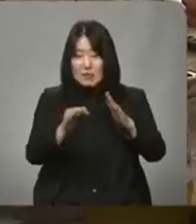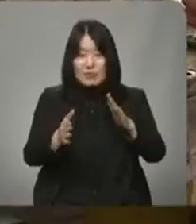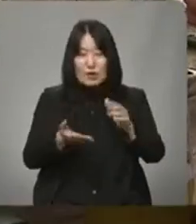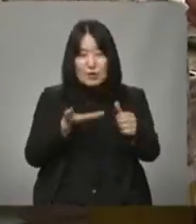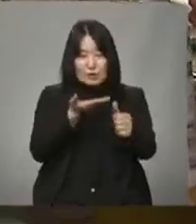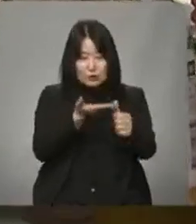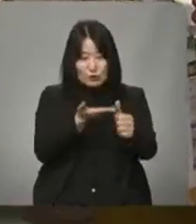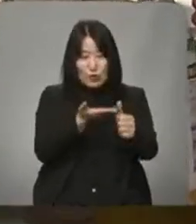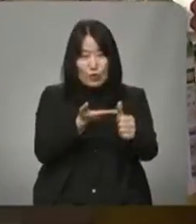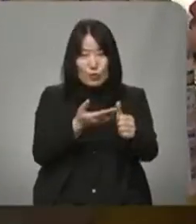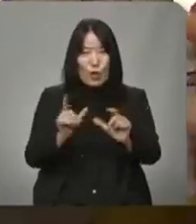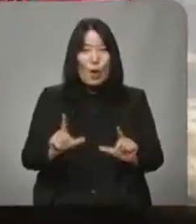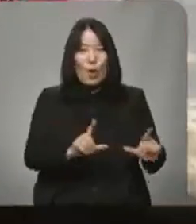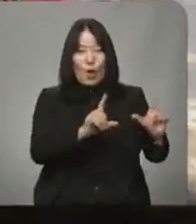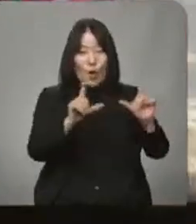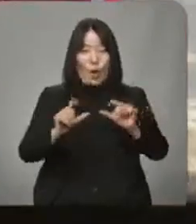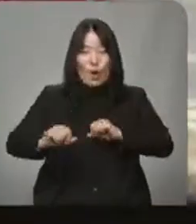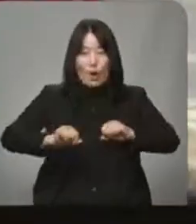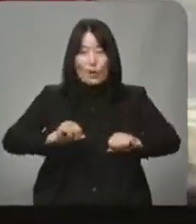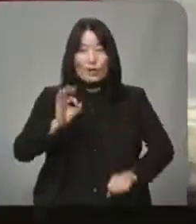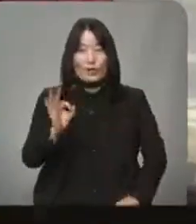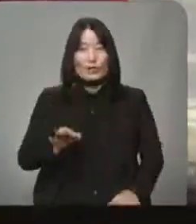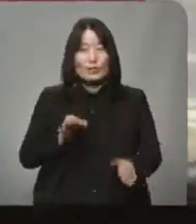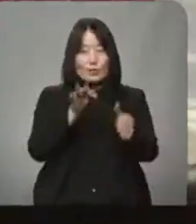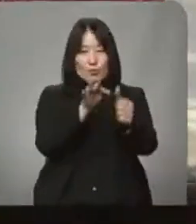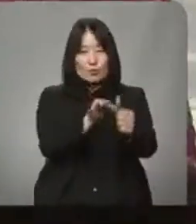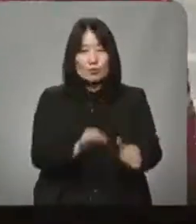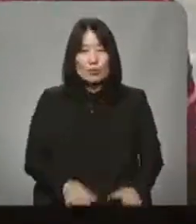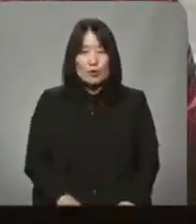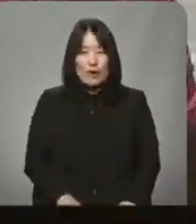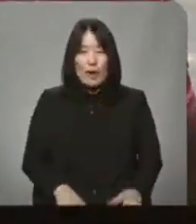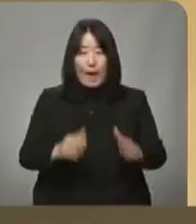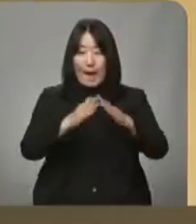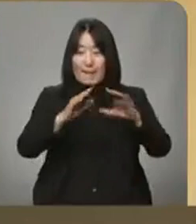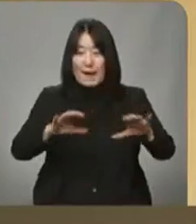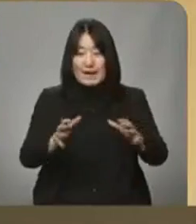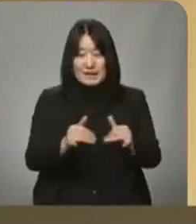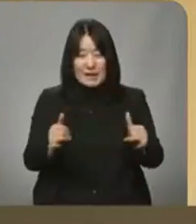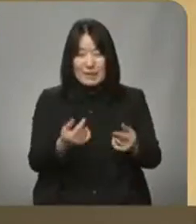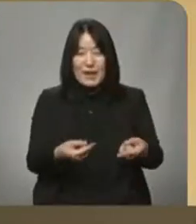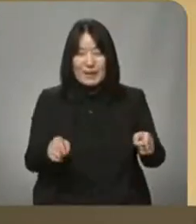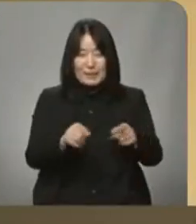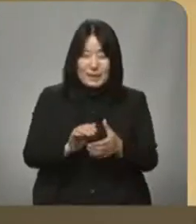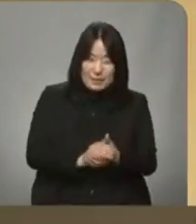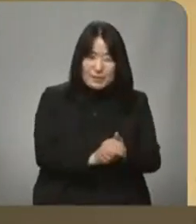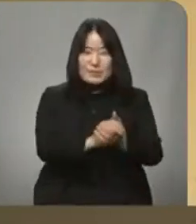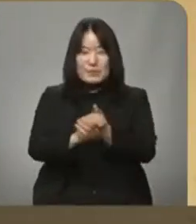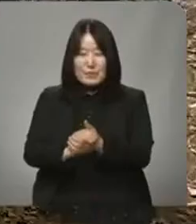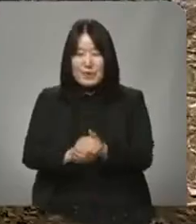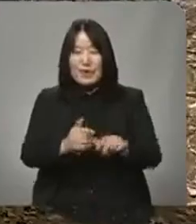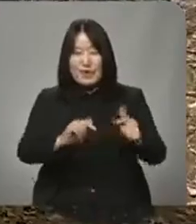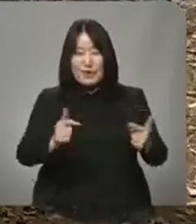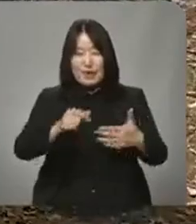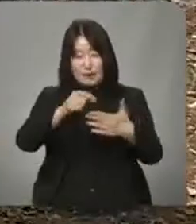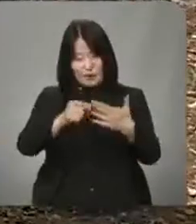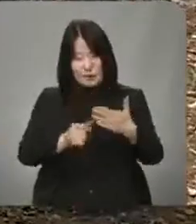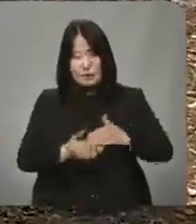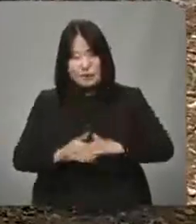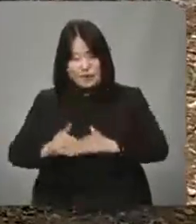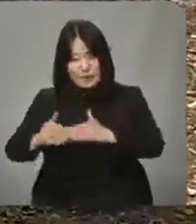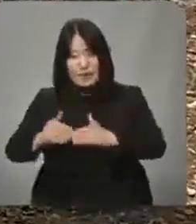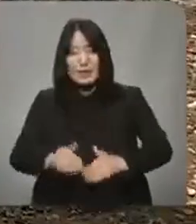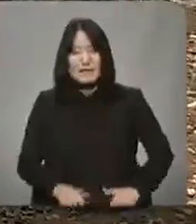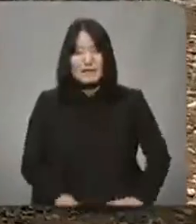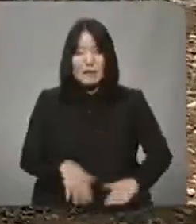제공되고 활동비도 지원됩니다 마을 사람들과 한데 어우러질 수 있는 다양한 프로그램이 진행되는데